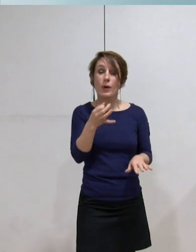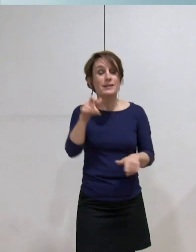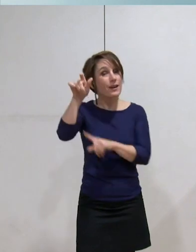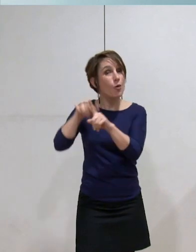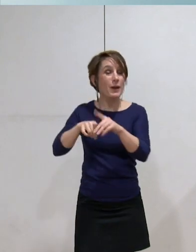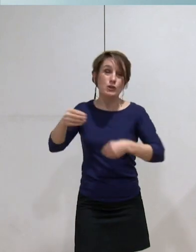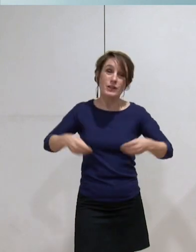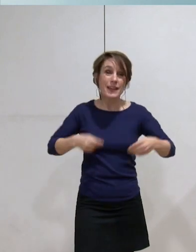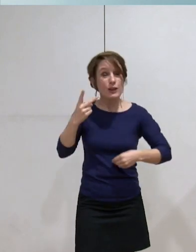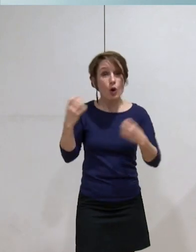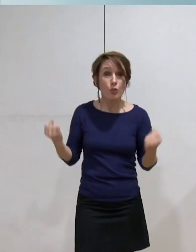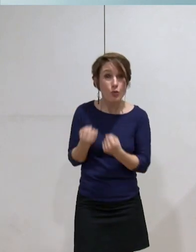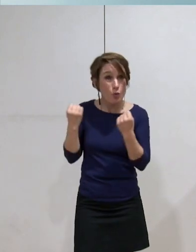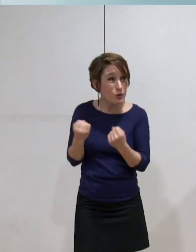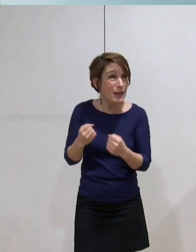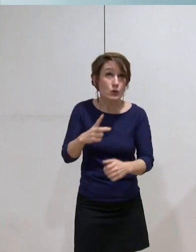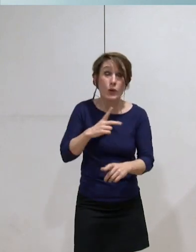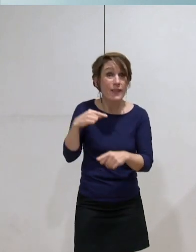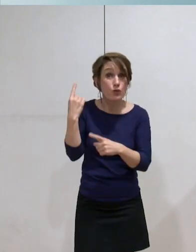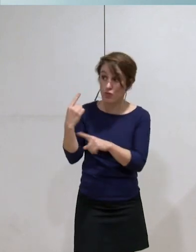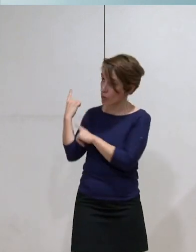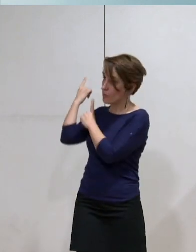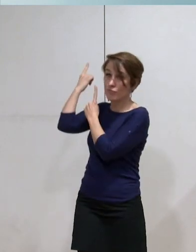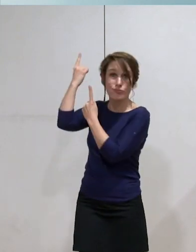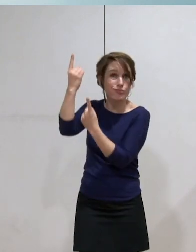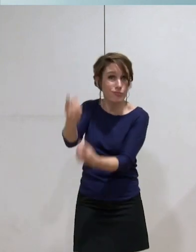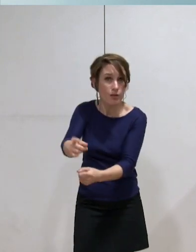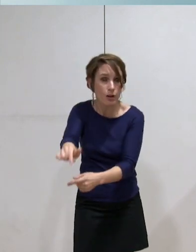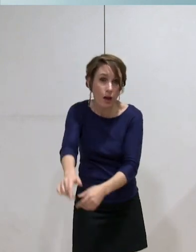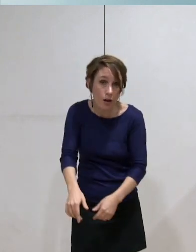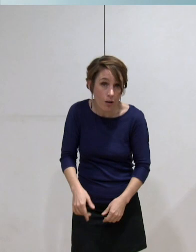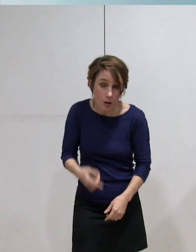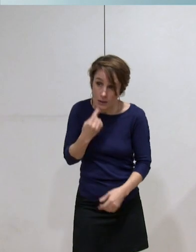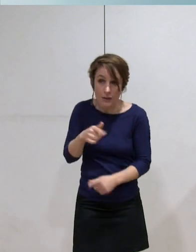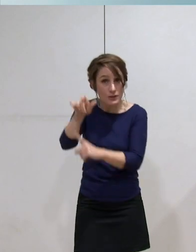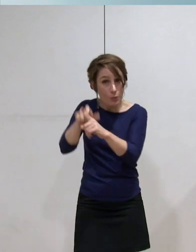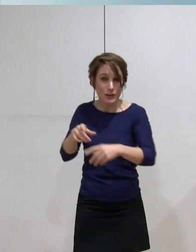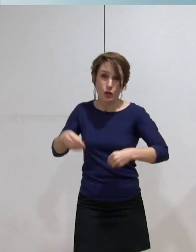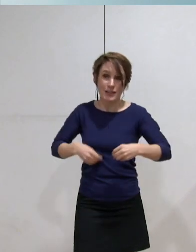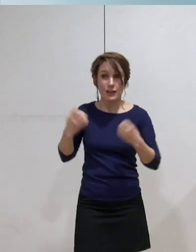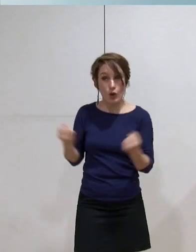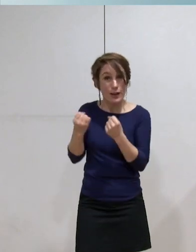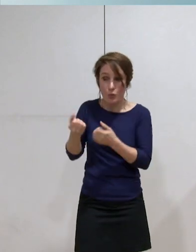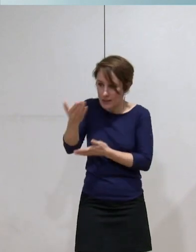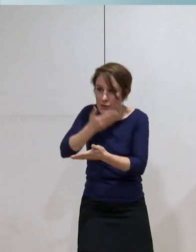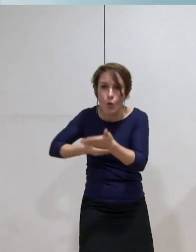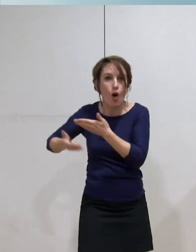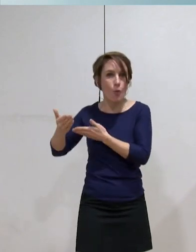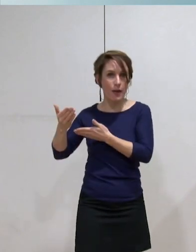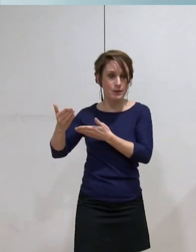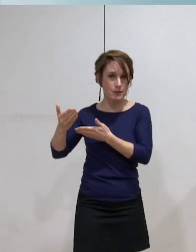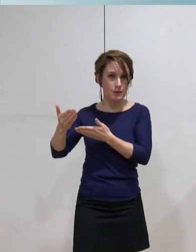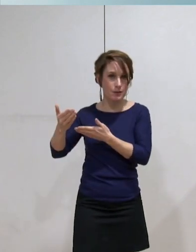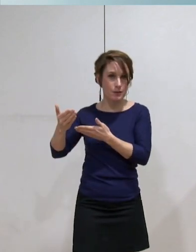y a toujours eu un directeur de la communication à Grenoble toutes ces dernières années que de remplacer un poste de directeur de la communication euh